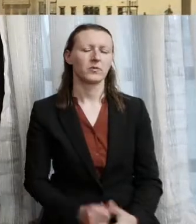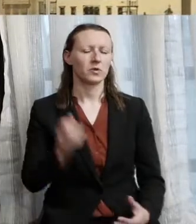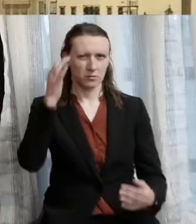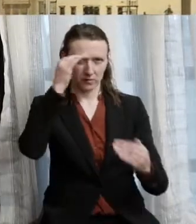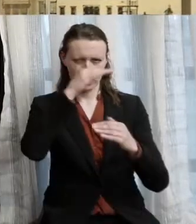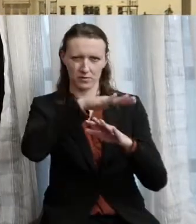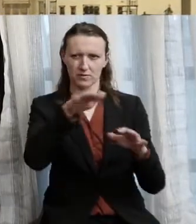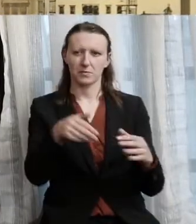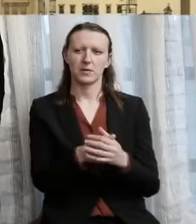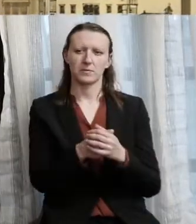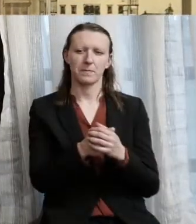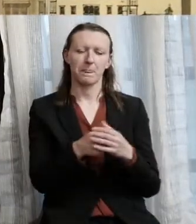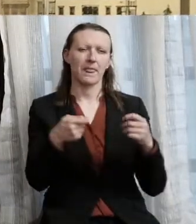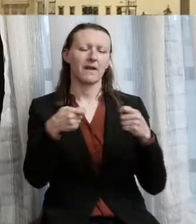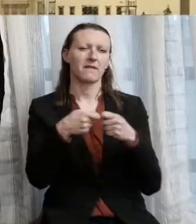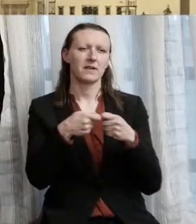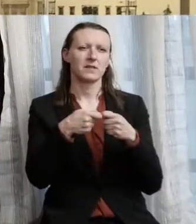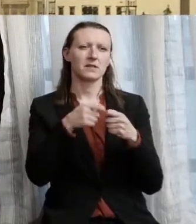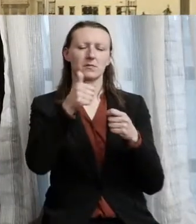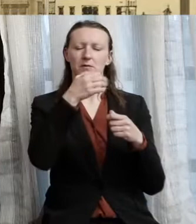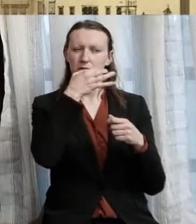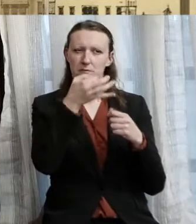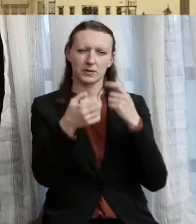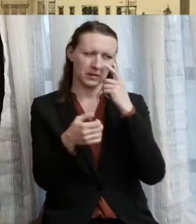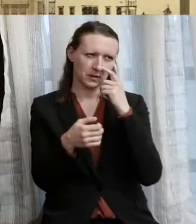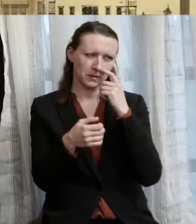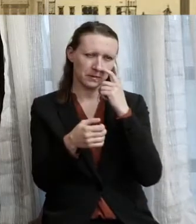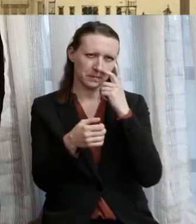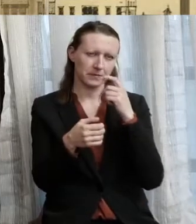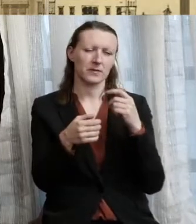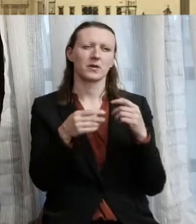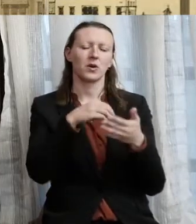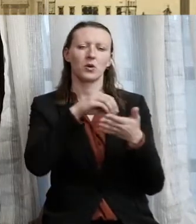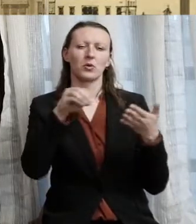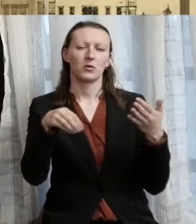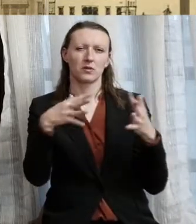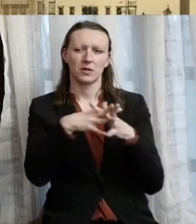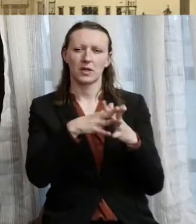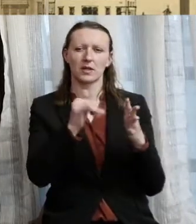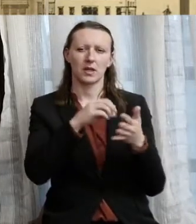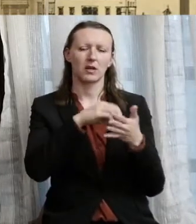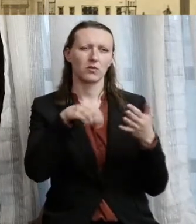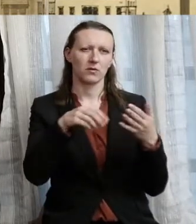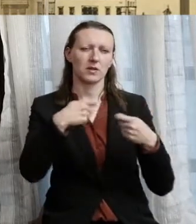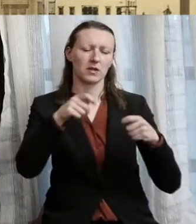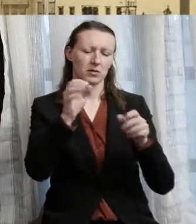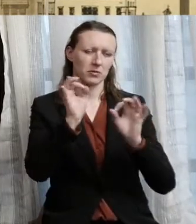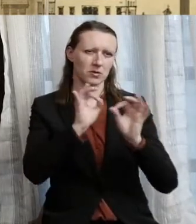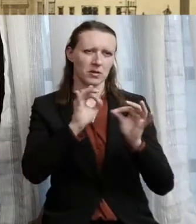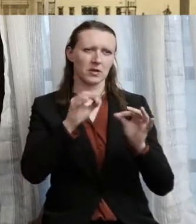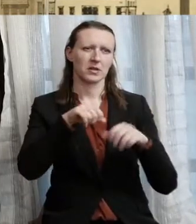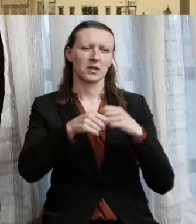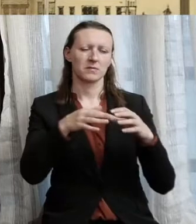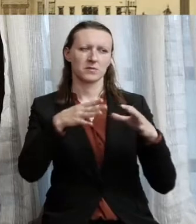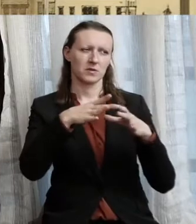Dobro večer svima. Vezano za prvo pitanje, znači ugovor, grad je ugovorio izradu projekta razvoja